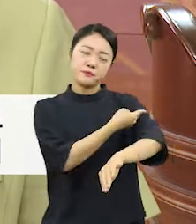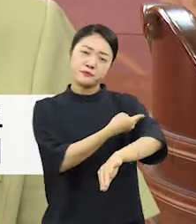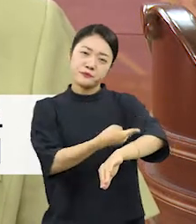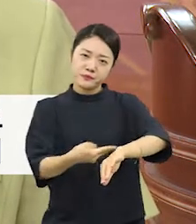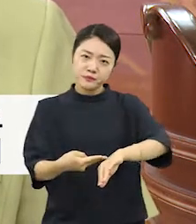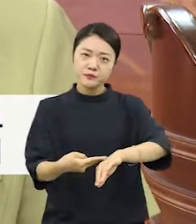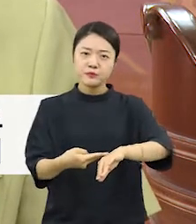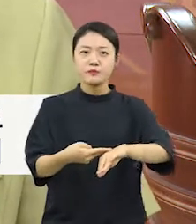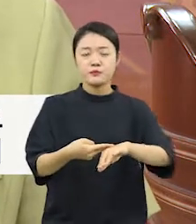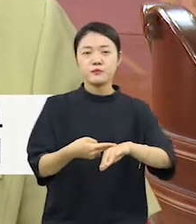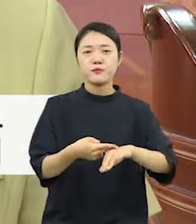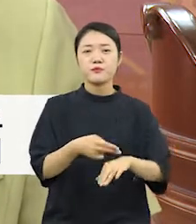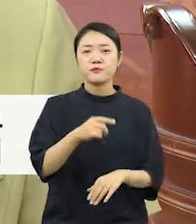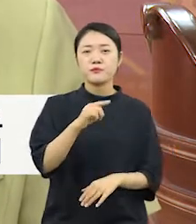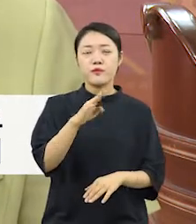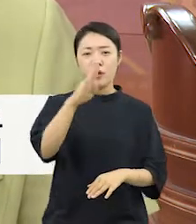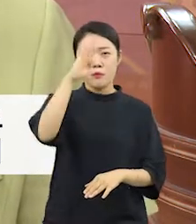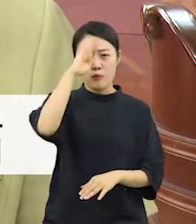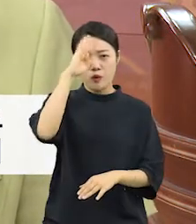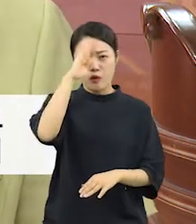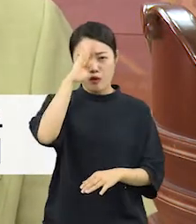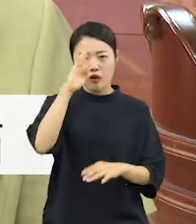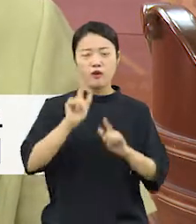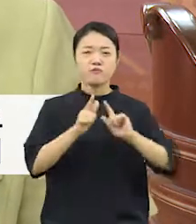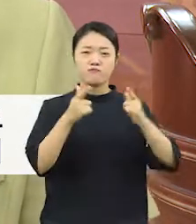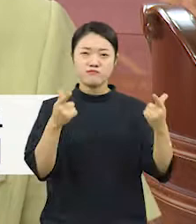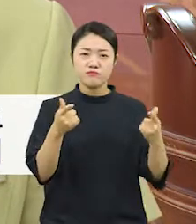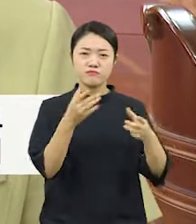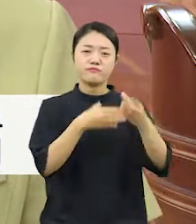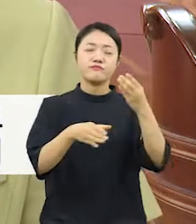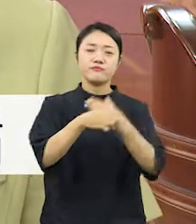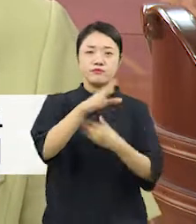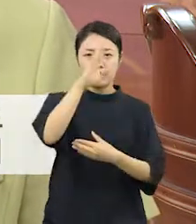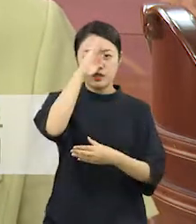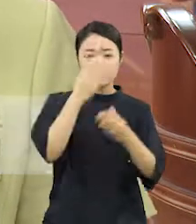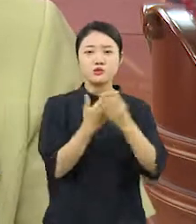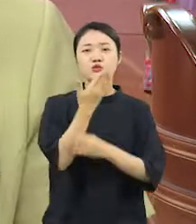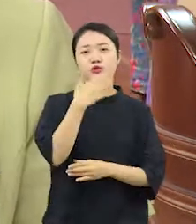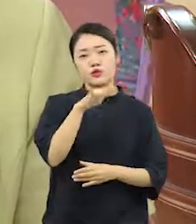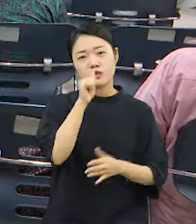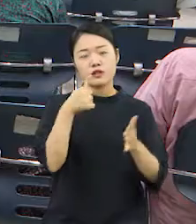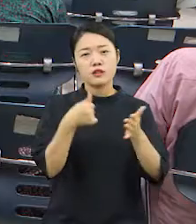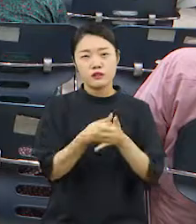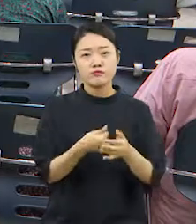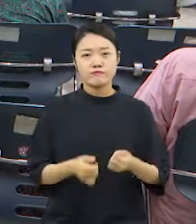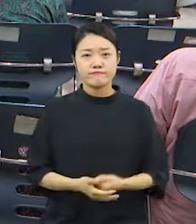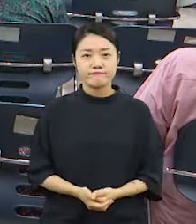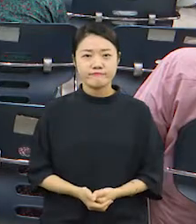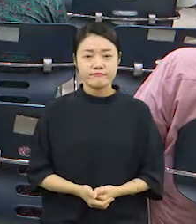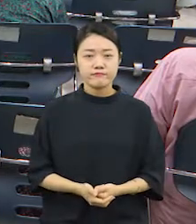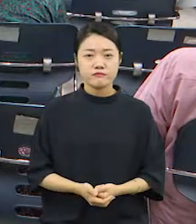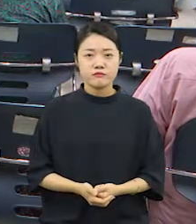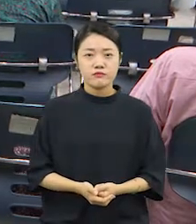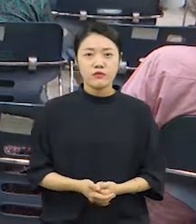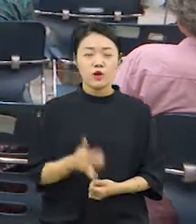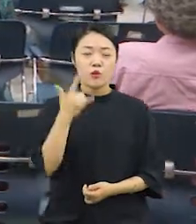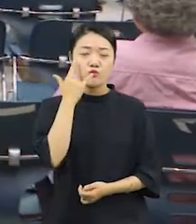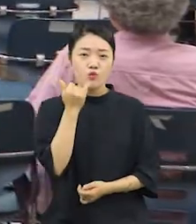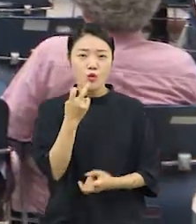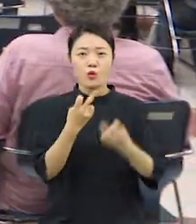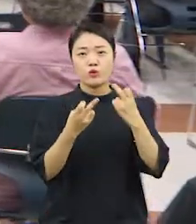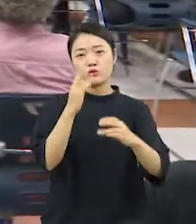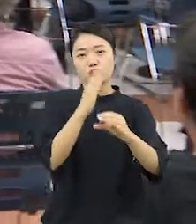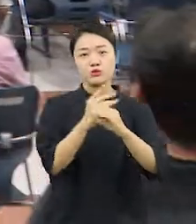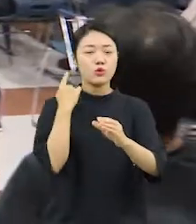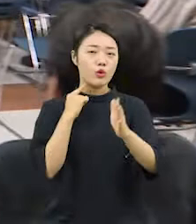것 외에도 다른 다리 혈관, 모든 혈관이 많이 분포되어 있는 여러 곳이 생길 수가 있기 때문에 하지만 부모 형제 중